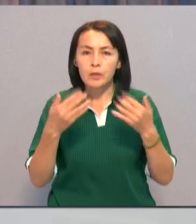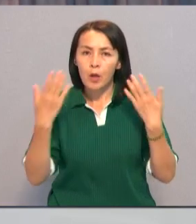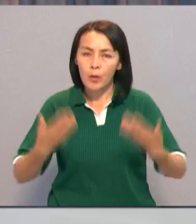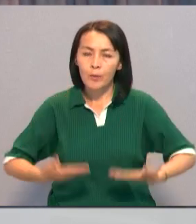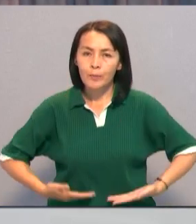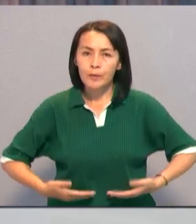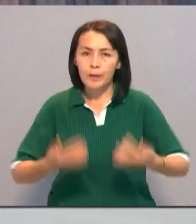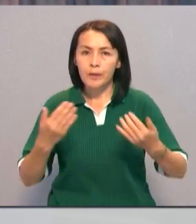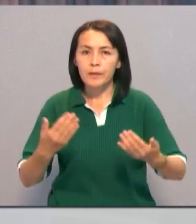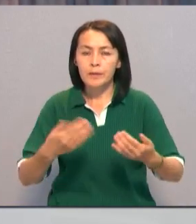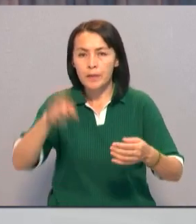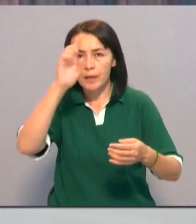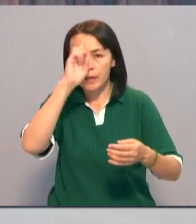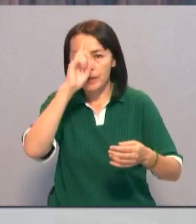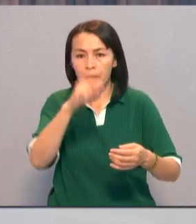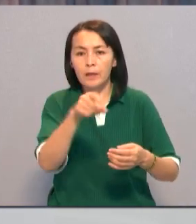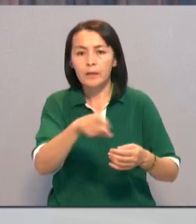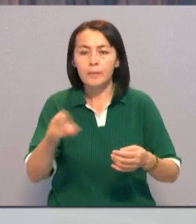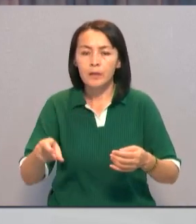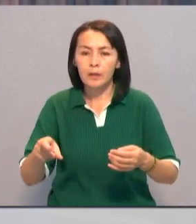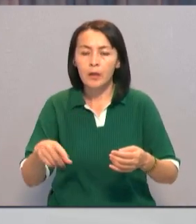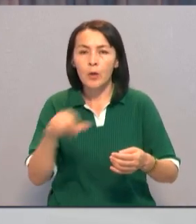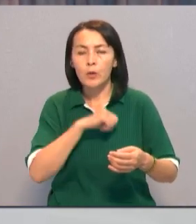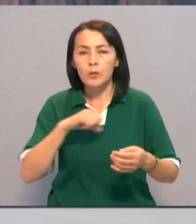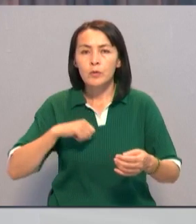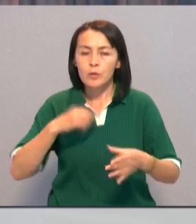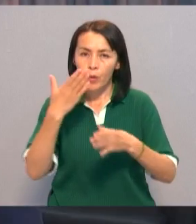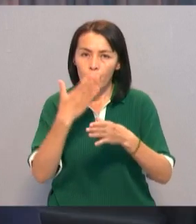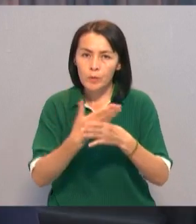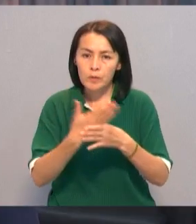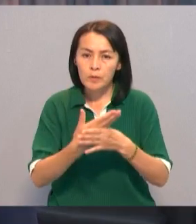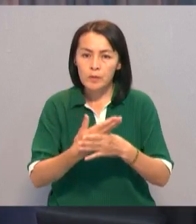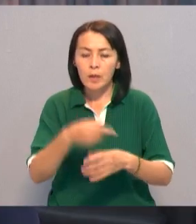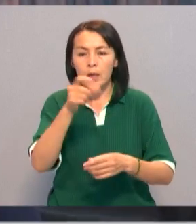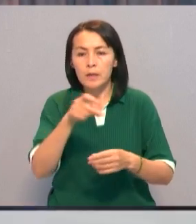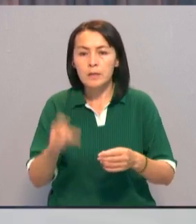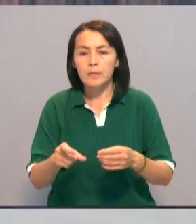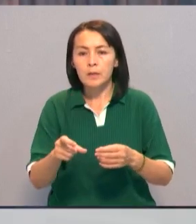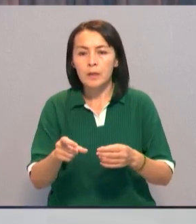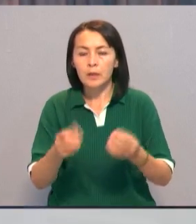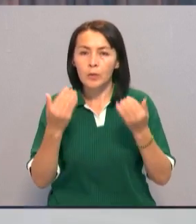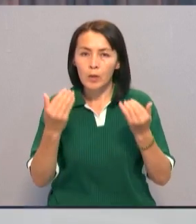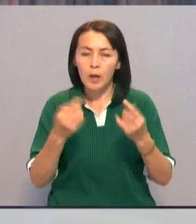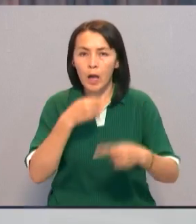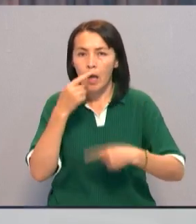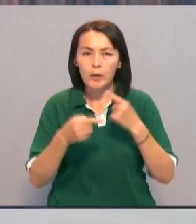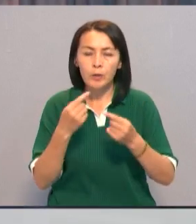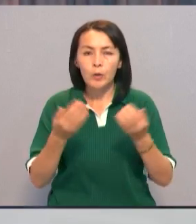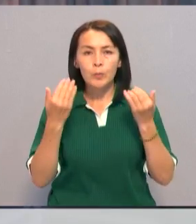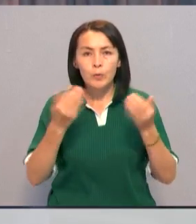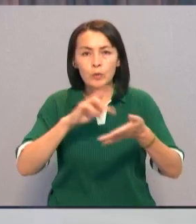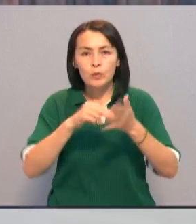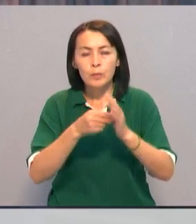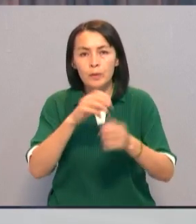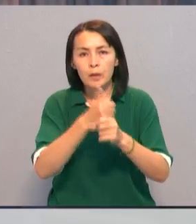тарапына, ел игілігіне өздерінің үлестерін қосып келе жатқан азаматтар туралы айту. Бұл жобаның